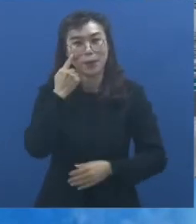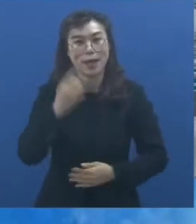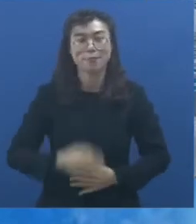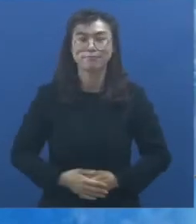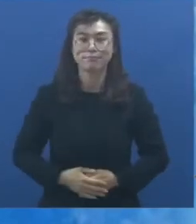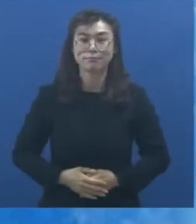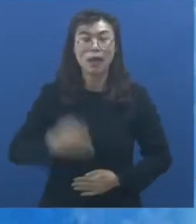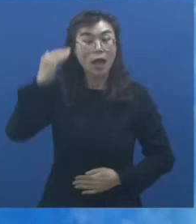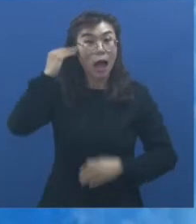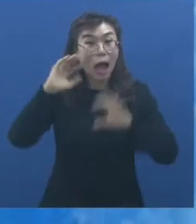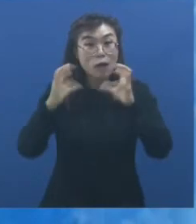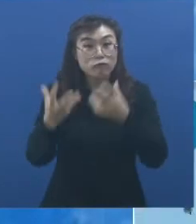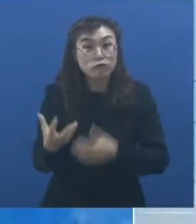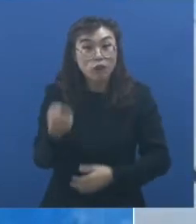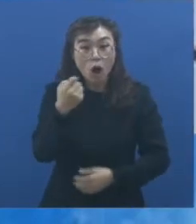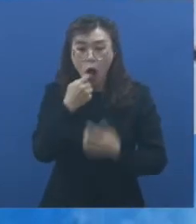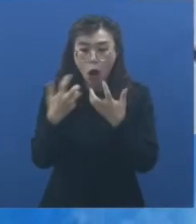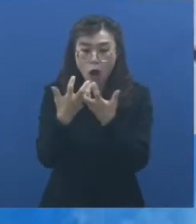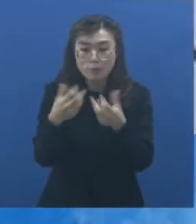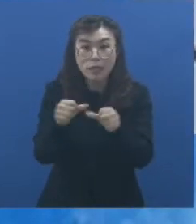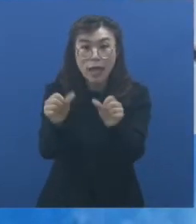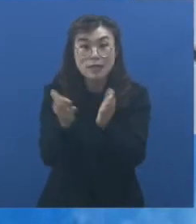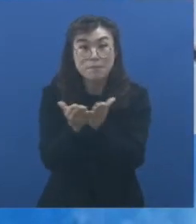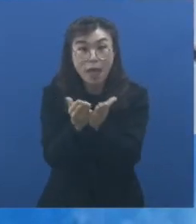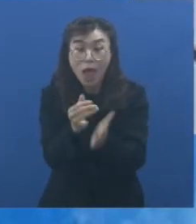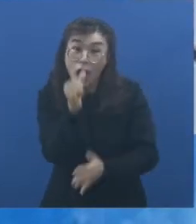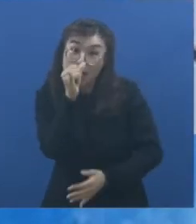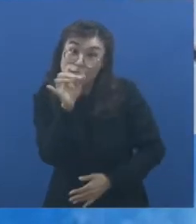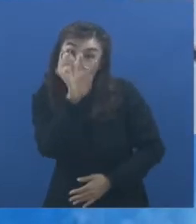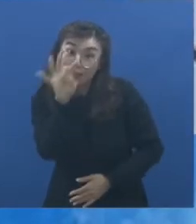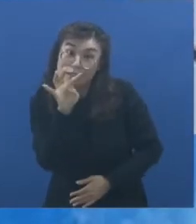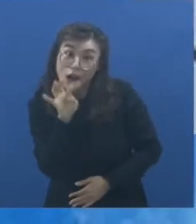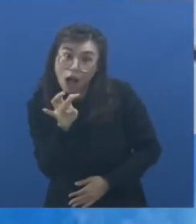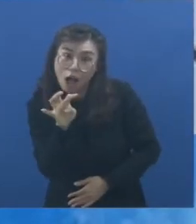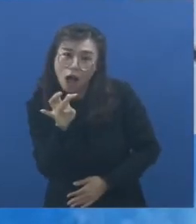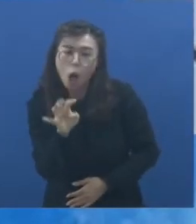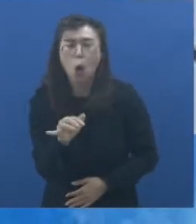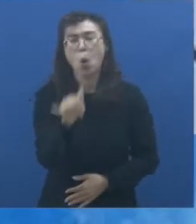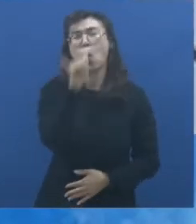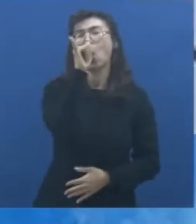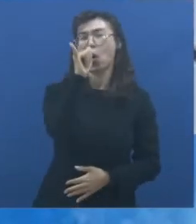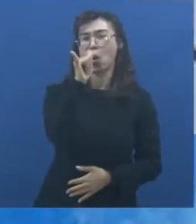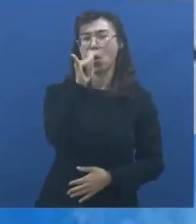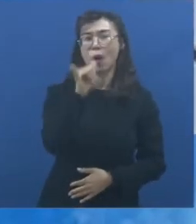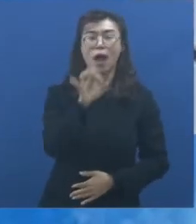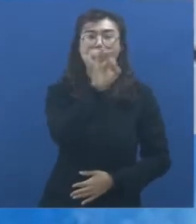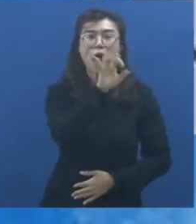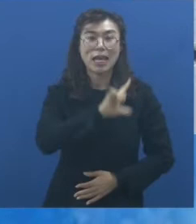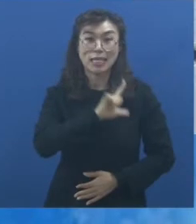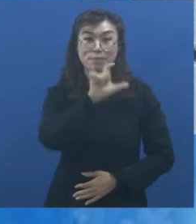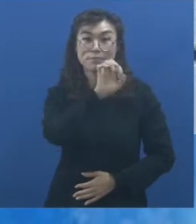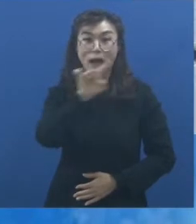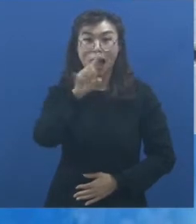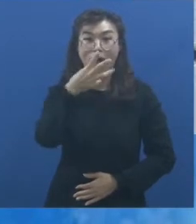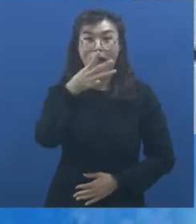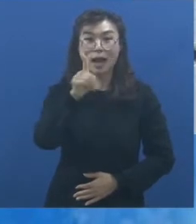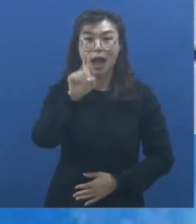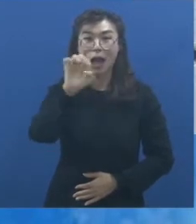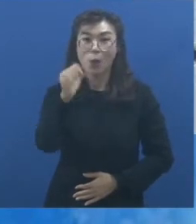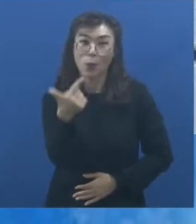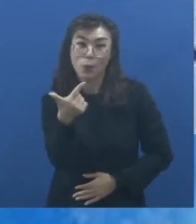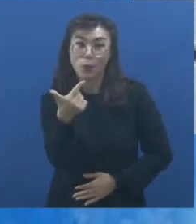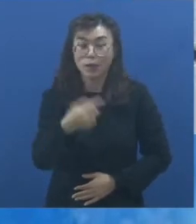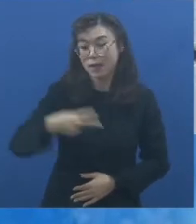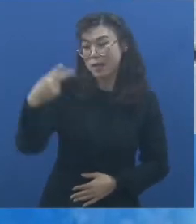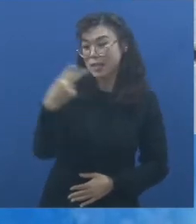있을까 짠 을 여러분들 아라온 호가 있습니다 자 우리나라는 2009년에